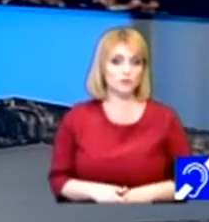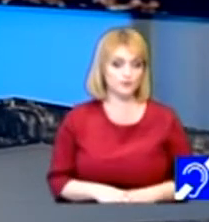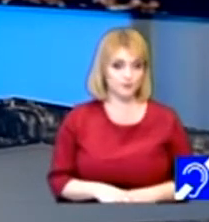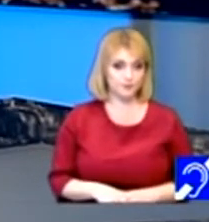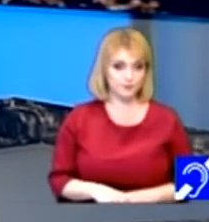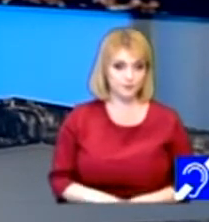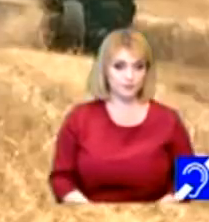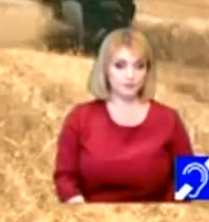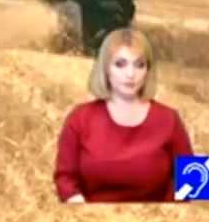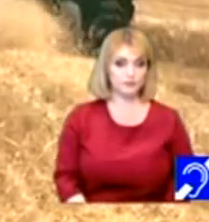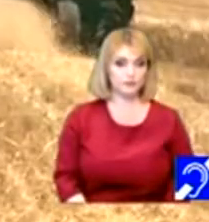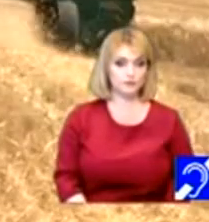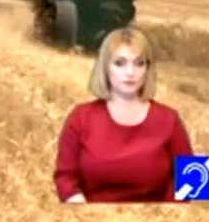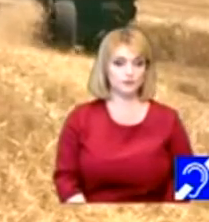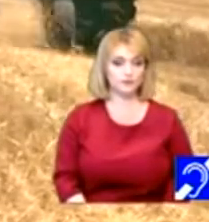agricol.